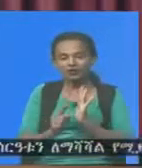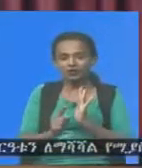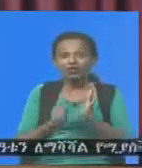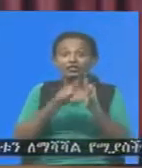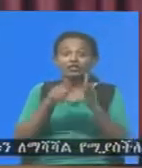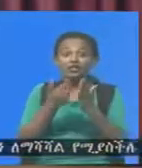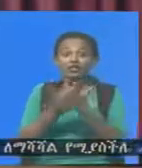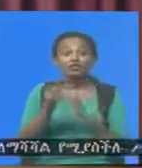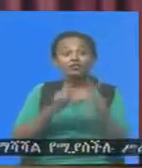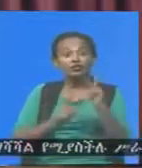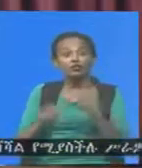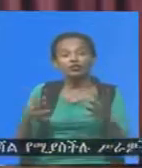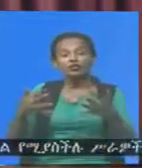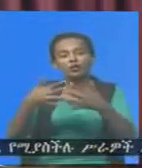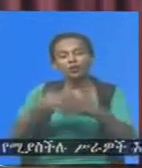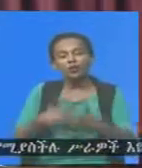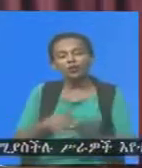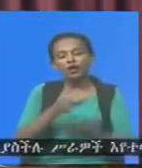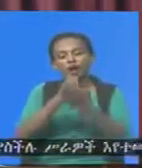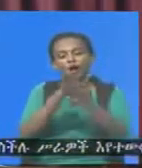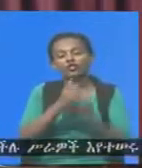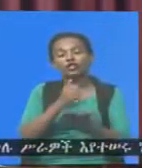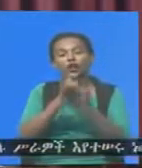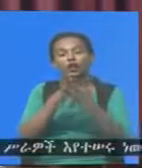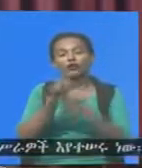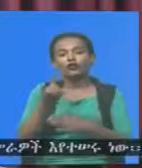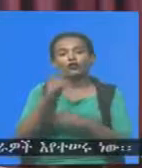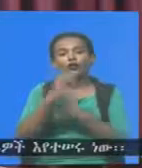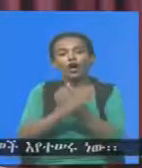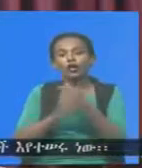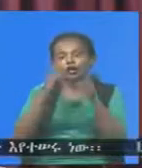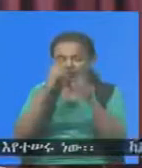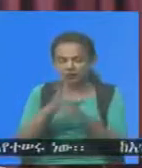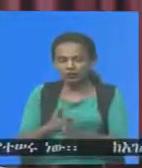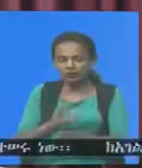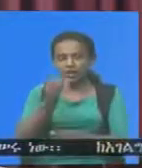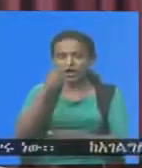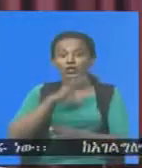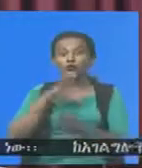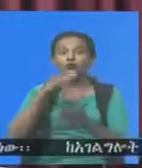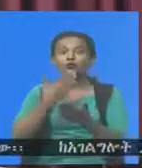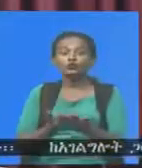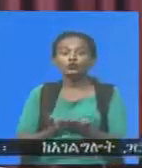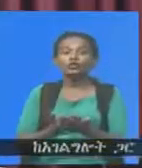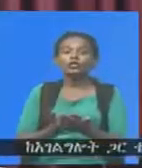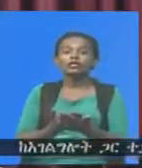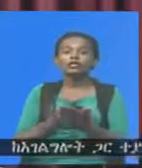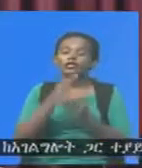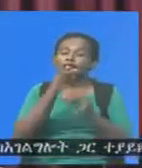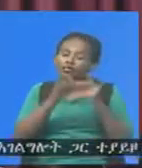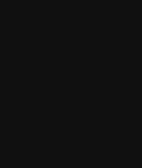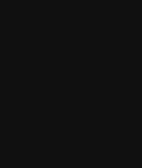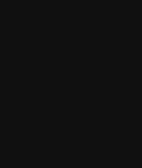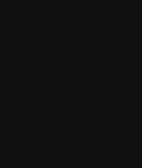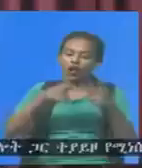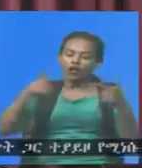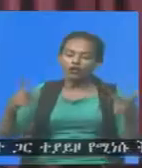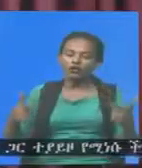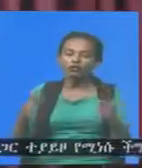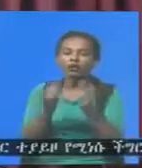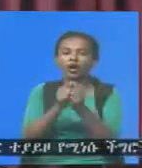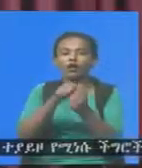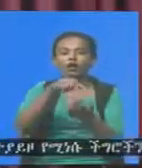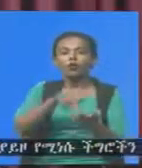ስለዚህ ህዝቡ ተባባሪ፣ አጋዥ፣ ደጋፊ ሆኖ ለሀገር ክብርና ለሰው ልጅ ልዕልናና ታላቅነት